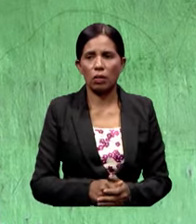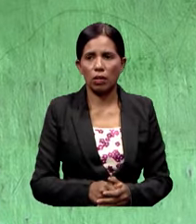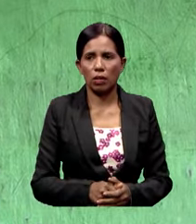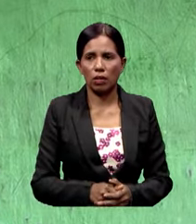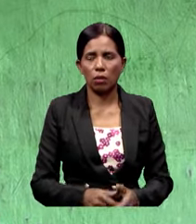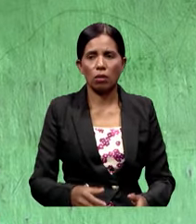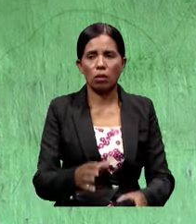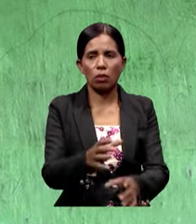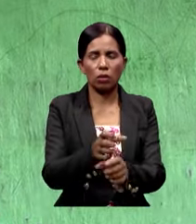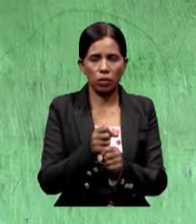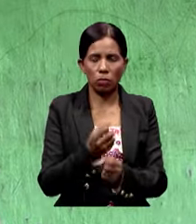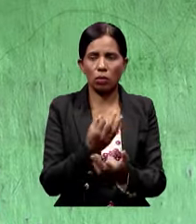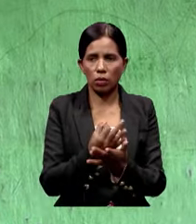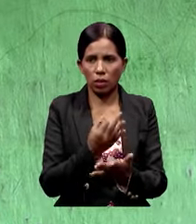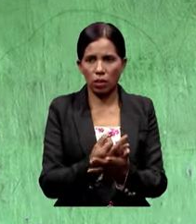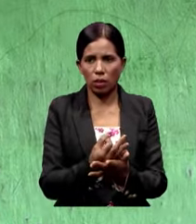sana.